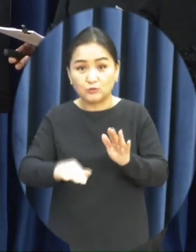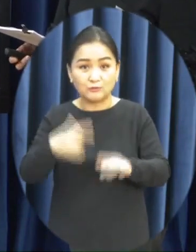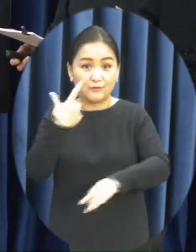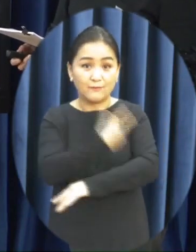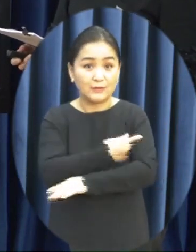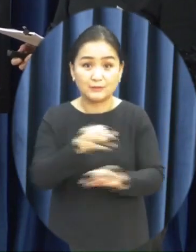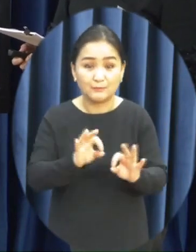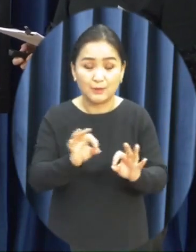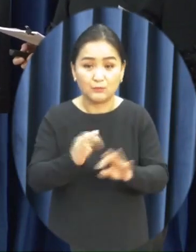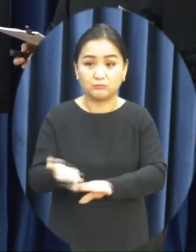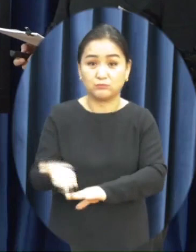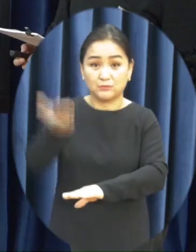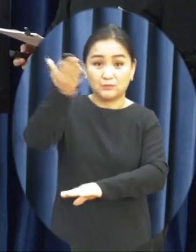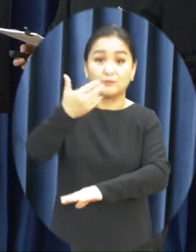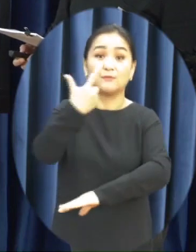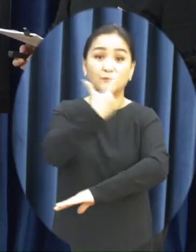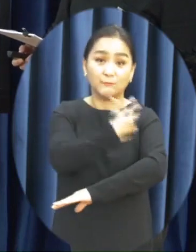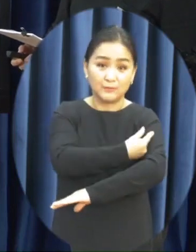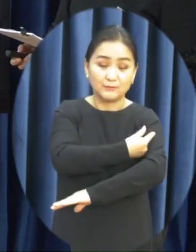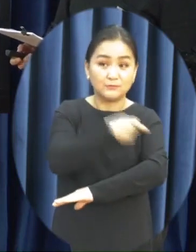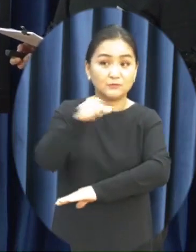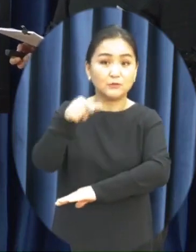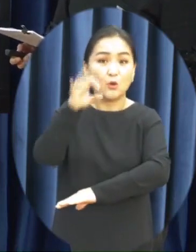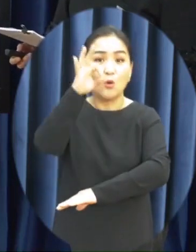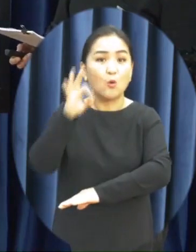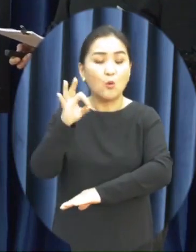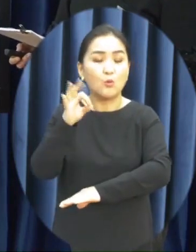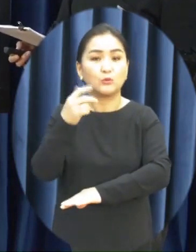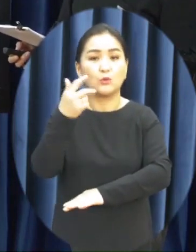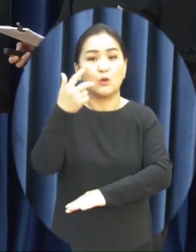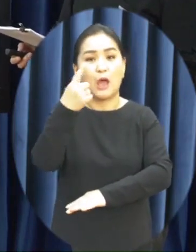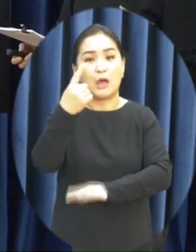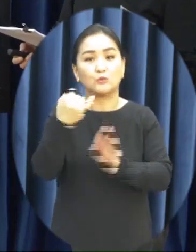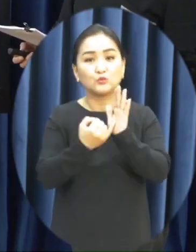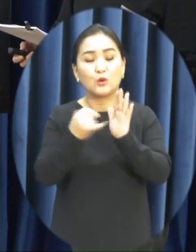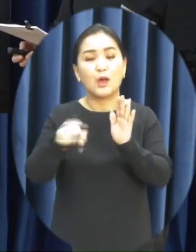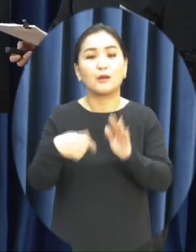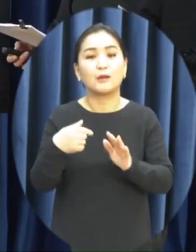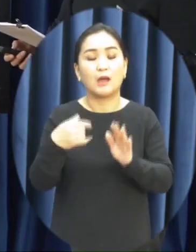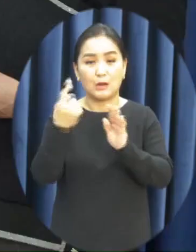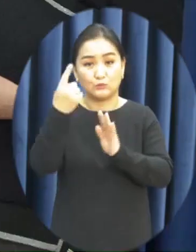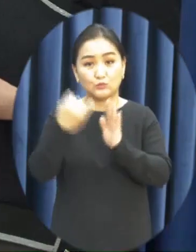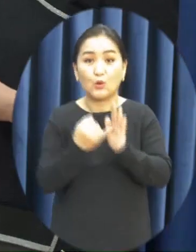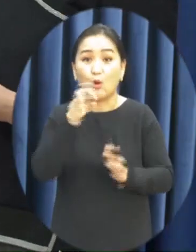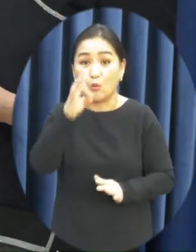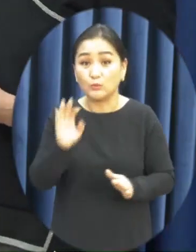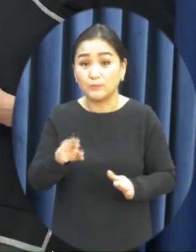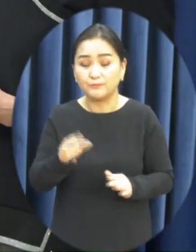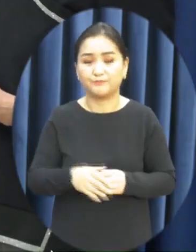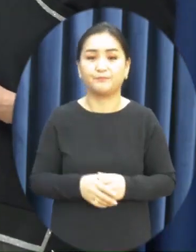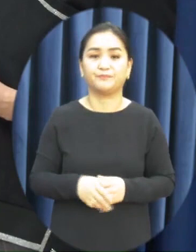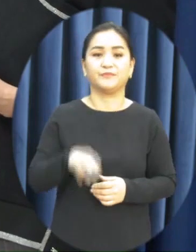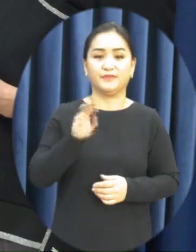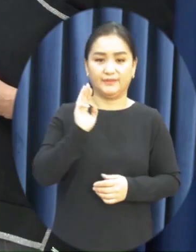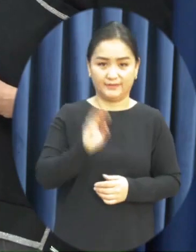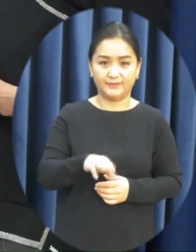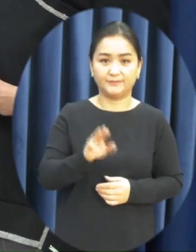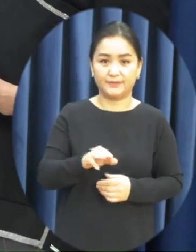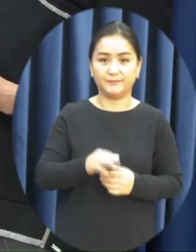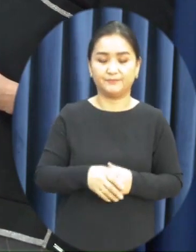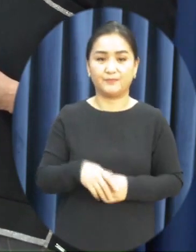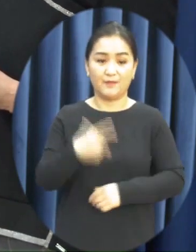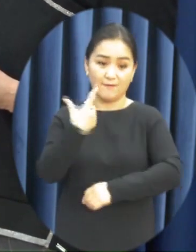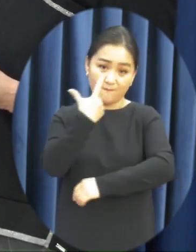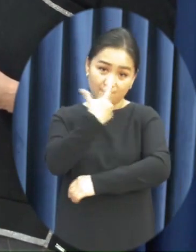ཟོད དུལ ནས ཤས རེད དེད དེད རིག དེ གཏད དེ ཁཤད བདེད འདི པའོ གཁེད དེ གེད དེད ཁ དེད